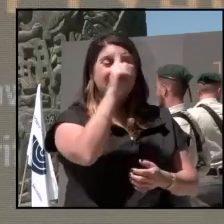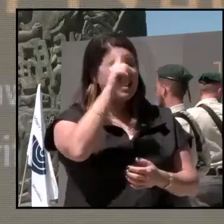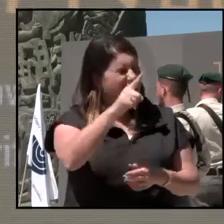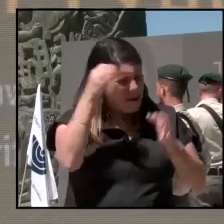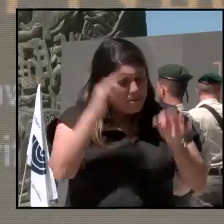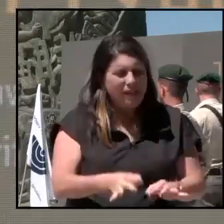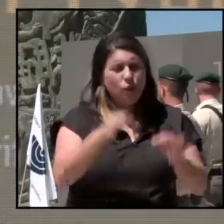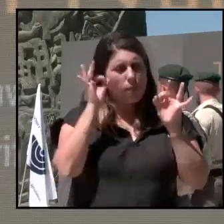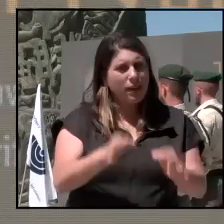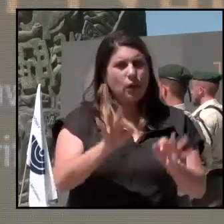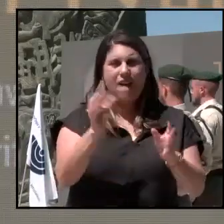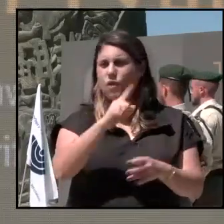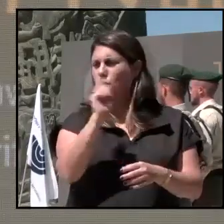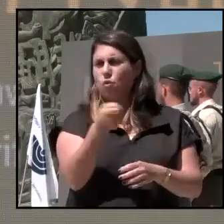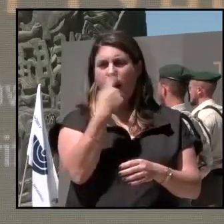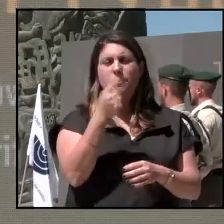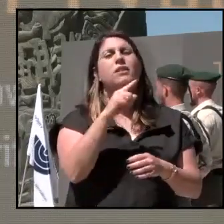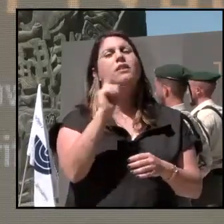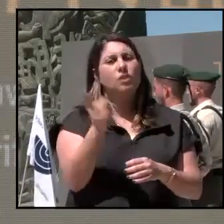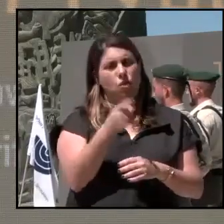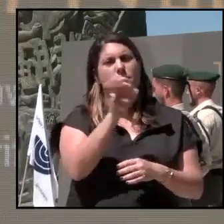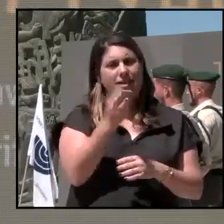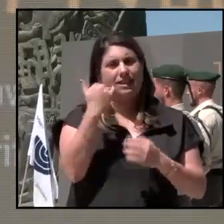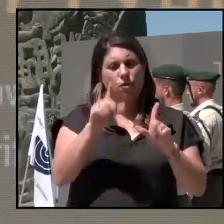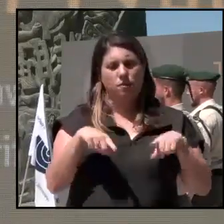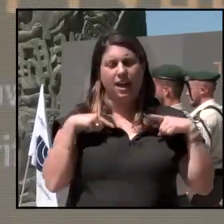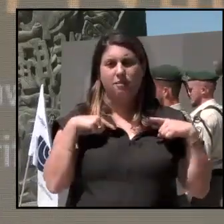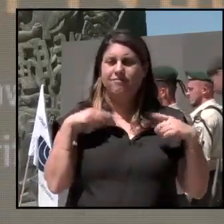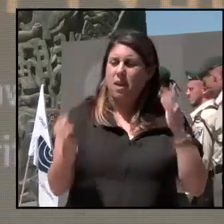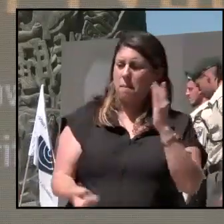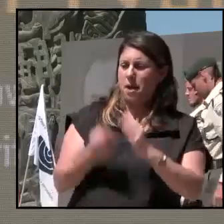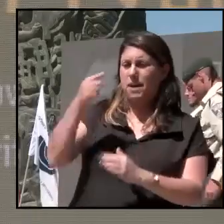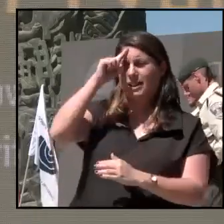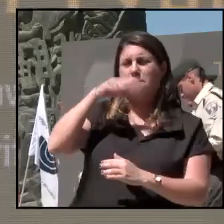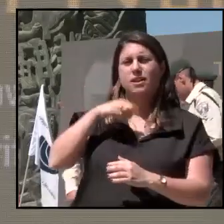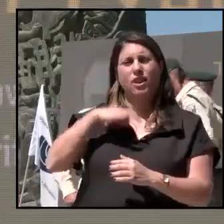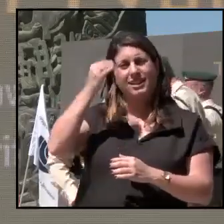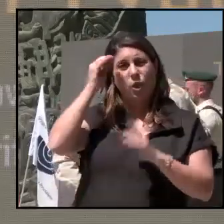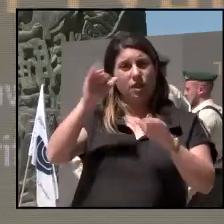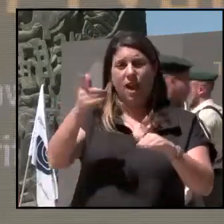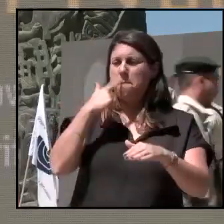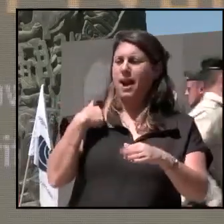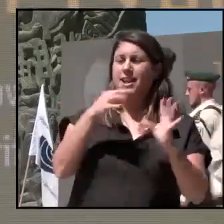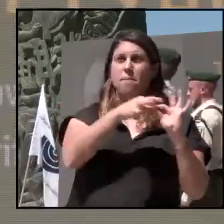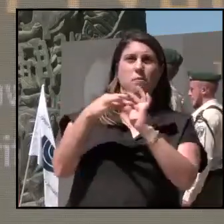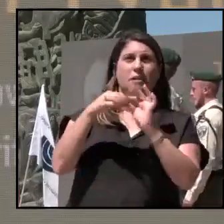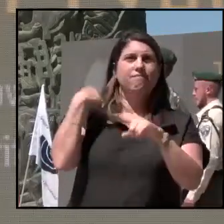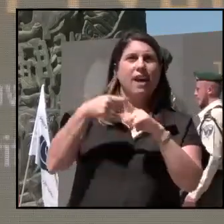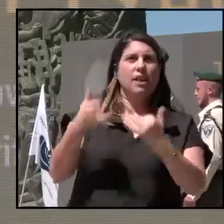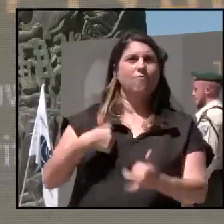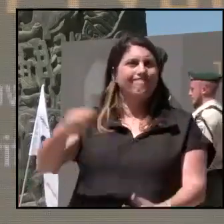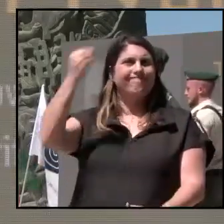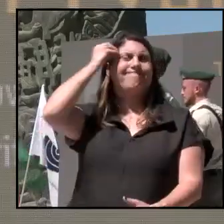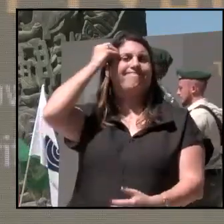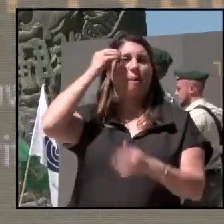איפה כולם, וכולם היו עדיין בחיים. פעם אחת, אבי ז"ל אמר לי משפט שנחרט בזיכרוני, וכך הוא